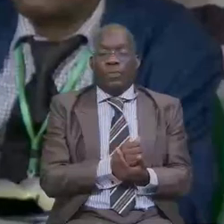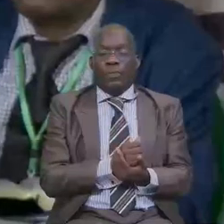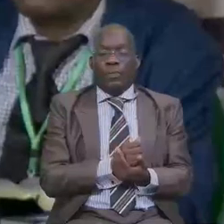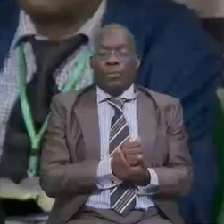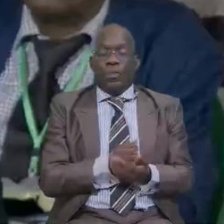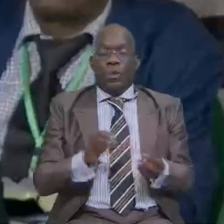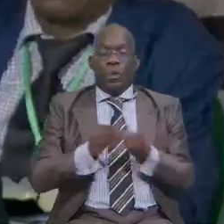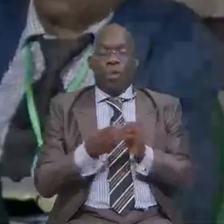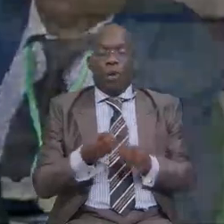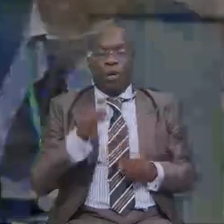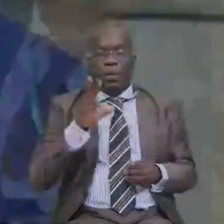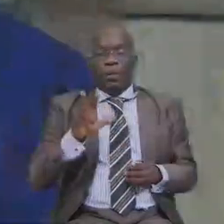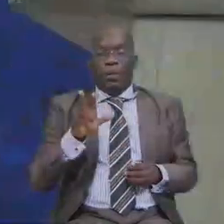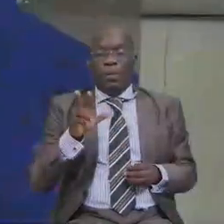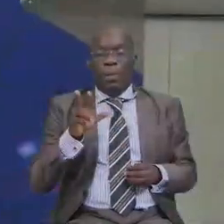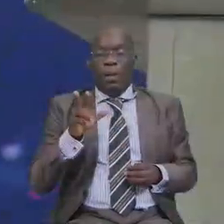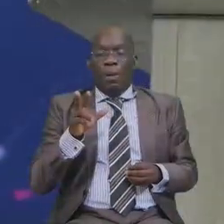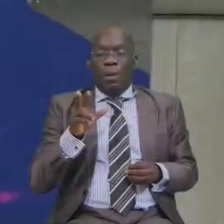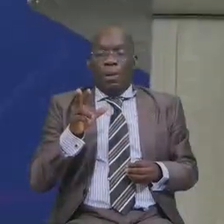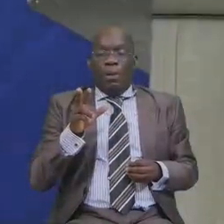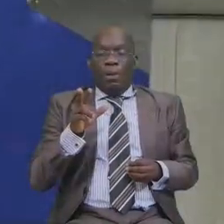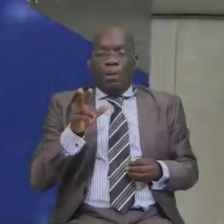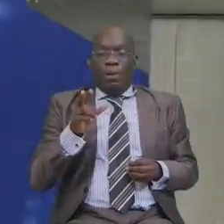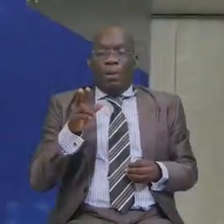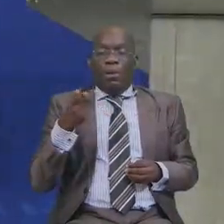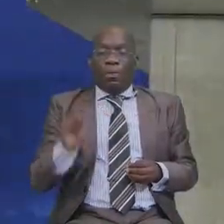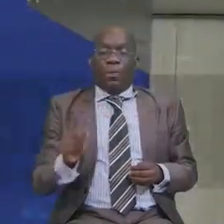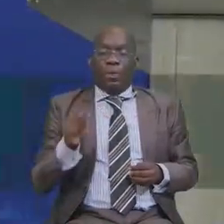Troisième élément maintenant, la plénitude de la